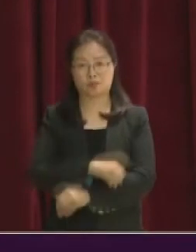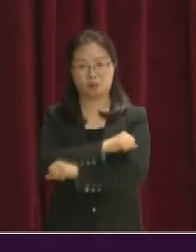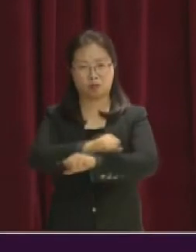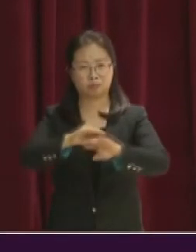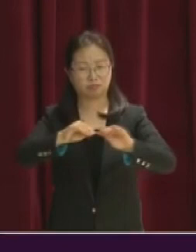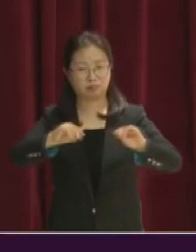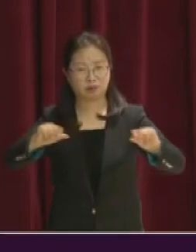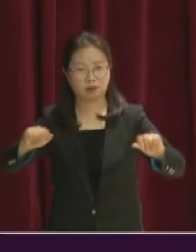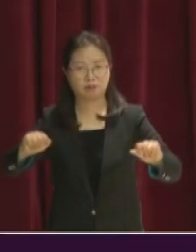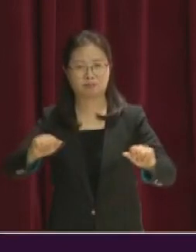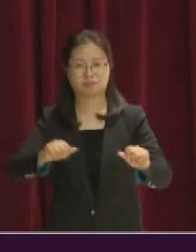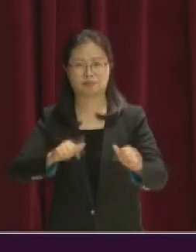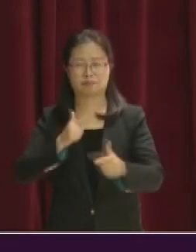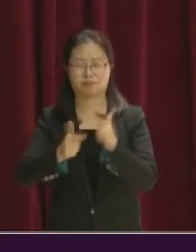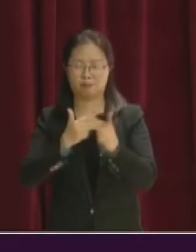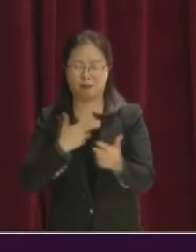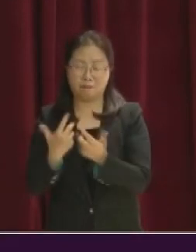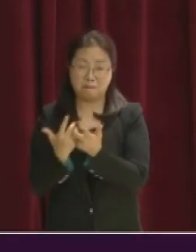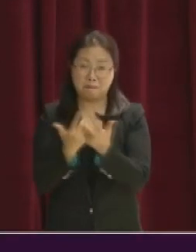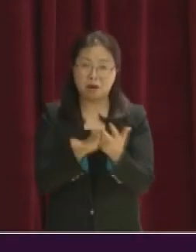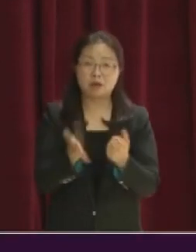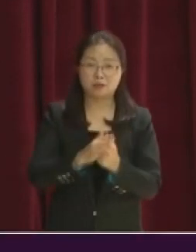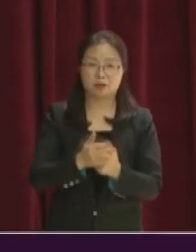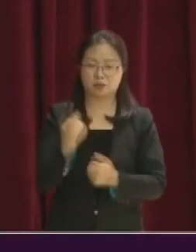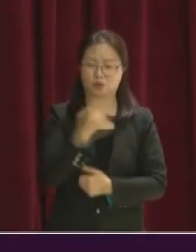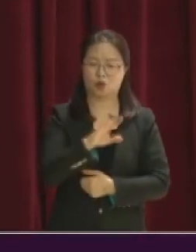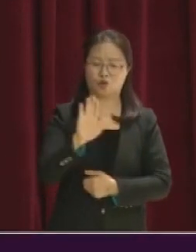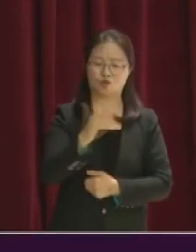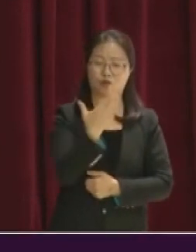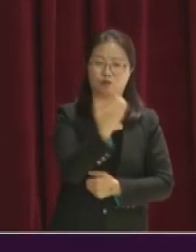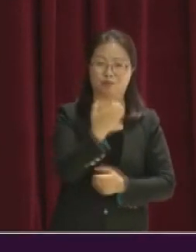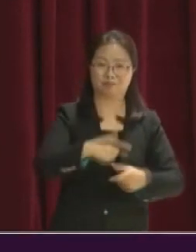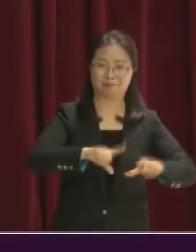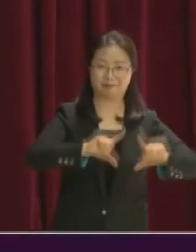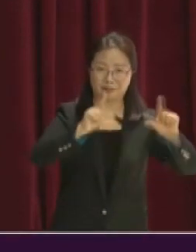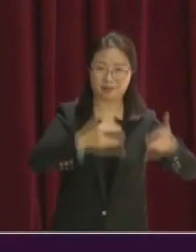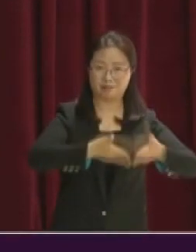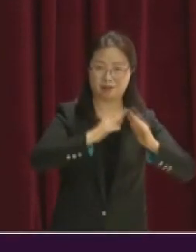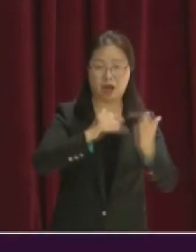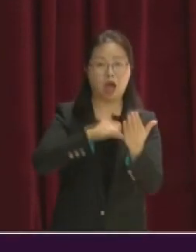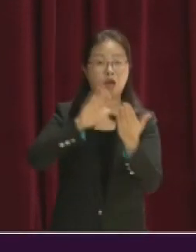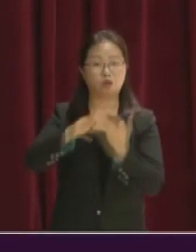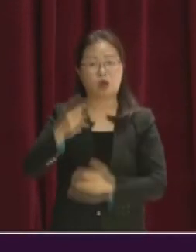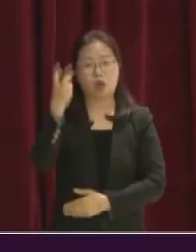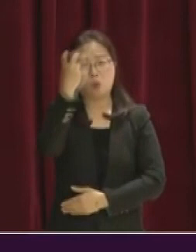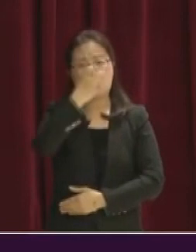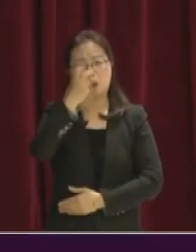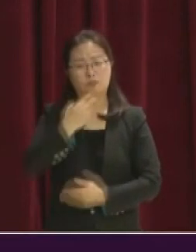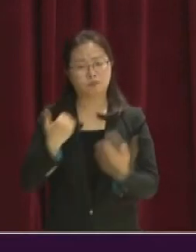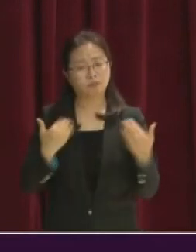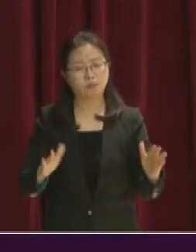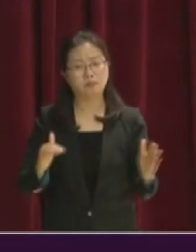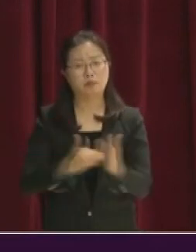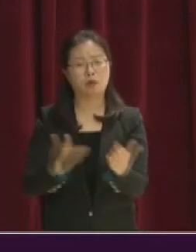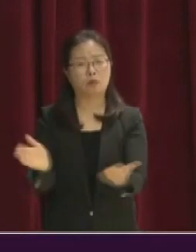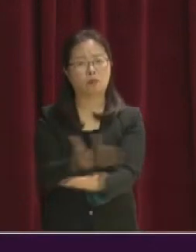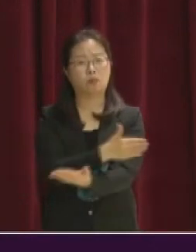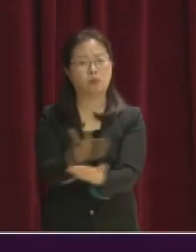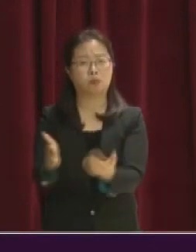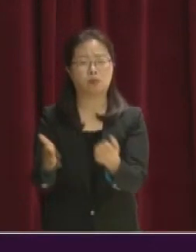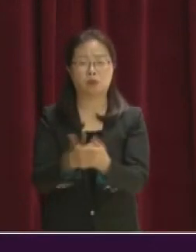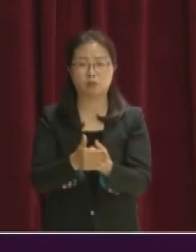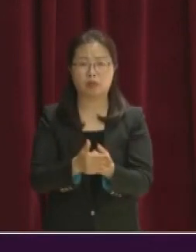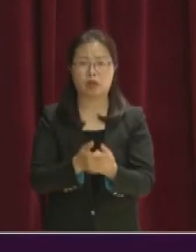수목이 있음에도 불구하고 1990년 조성된 이후로 제대로 관리되지 못하여